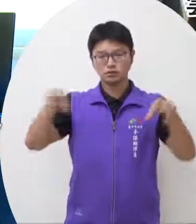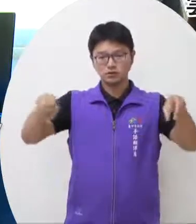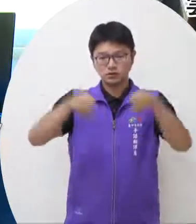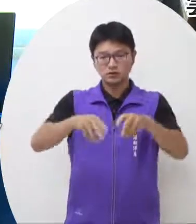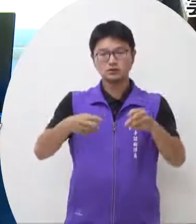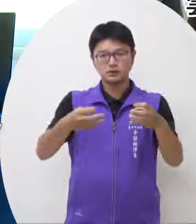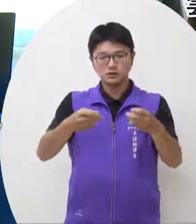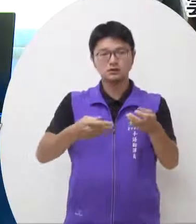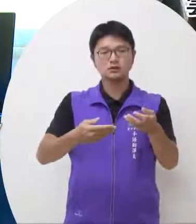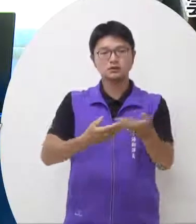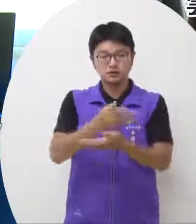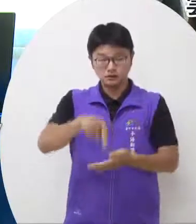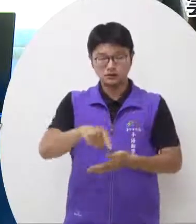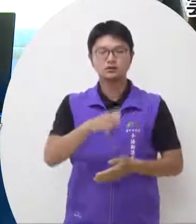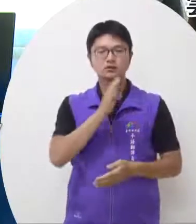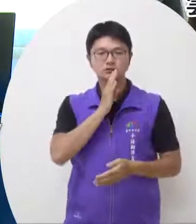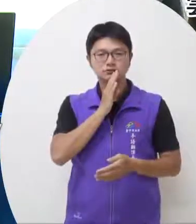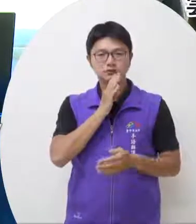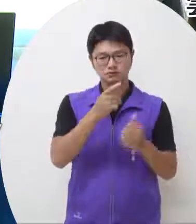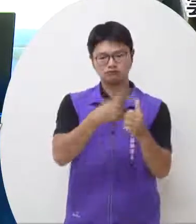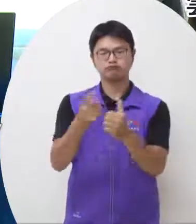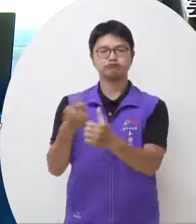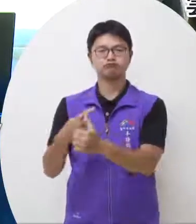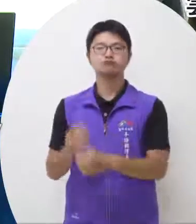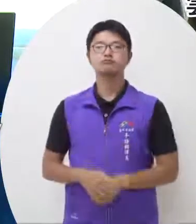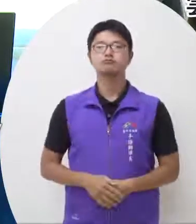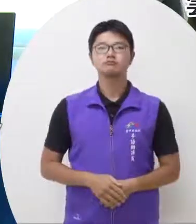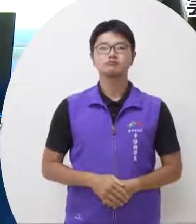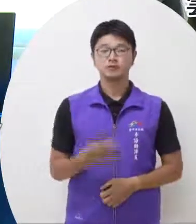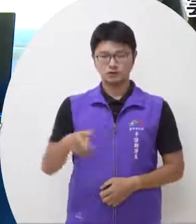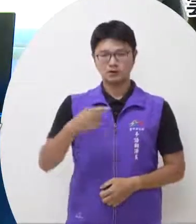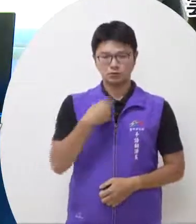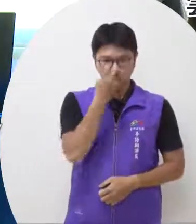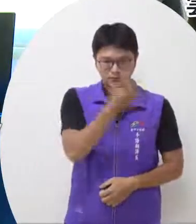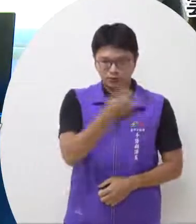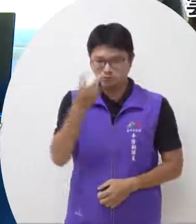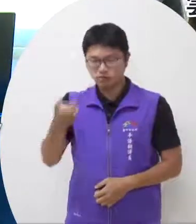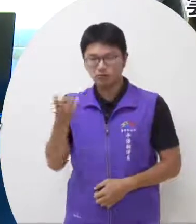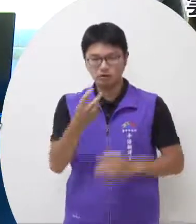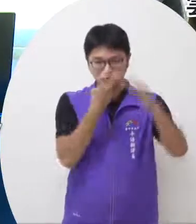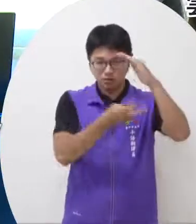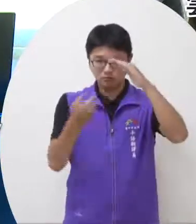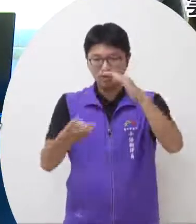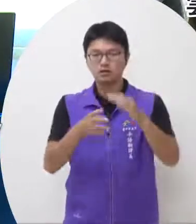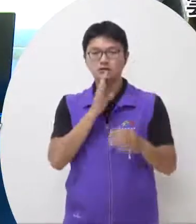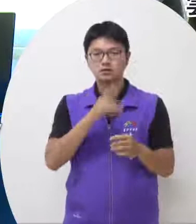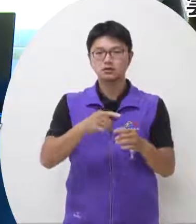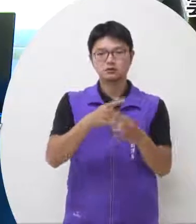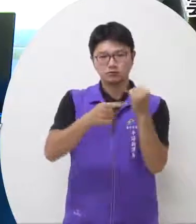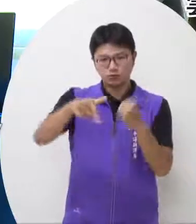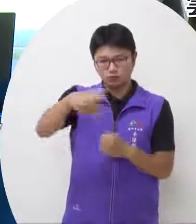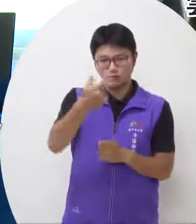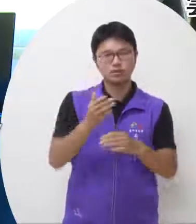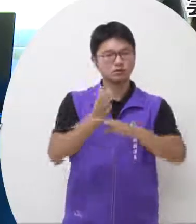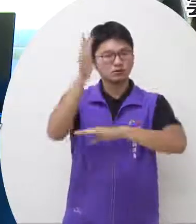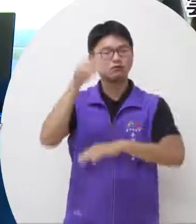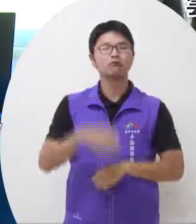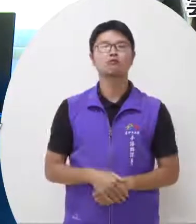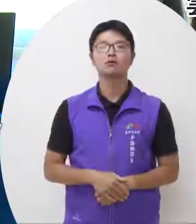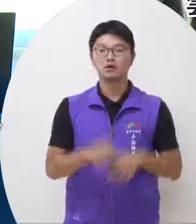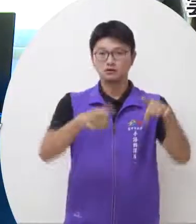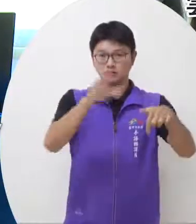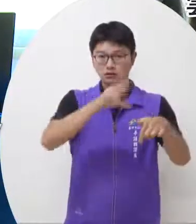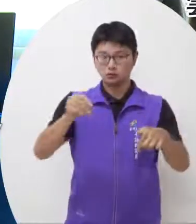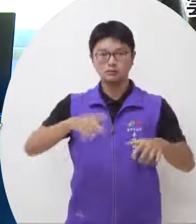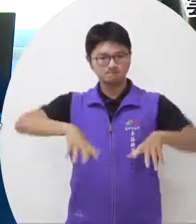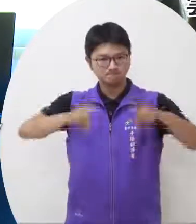在这边我们啊关怀长辈的部分，每年总访视的次数是超过600人次啊。那另外西屯有全国首创，